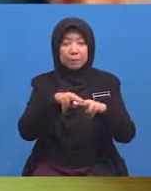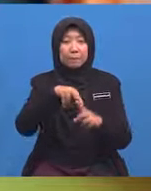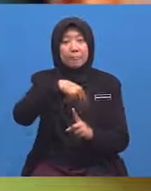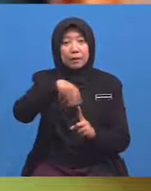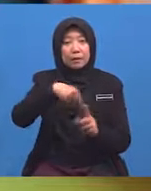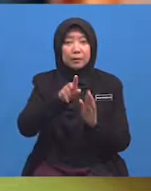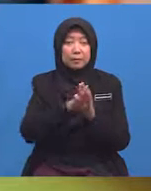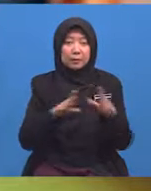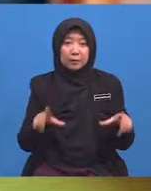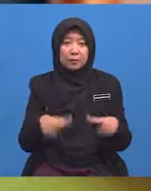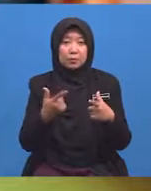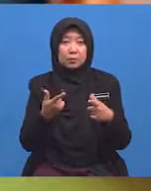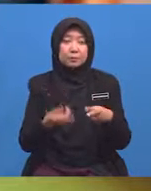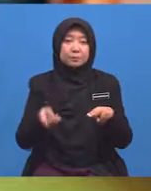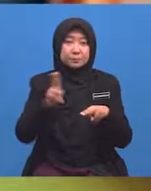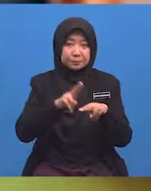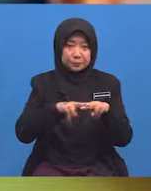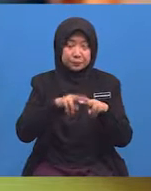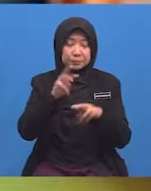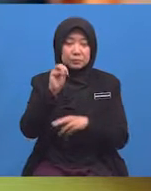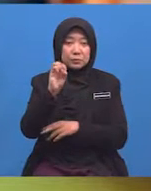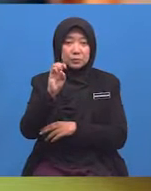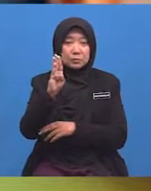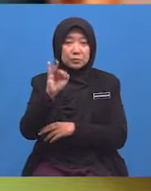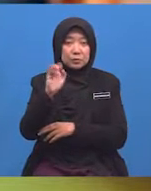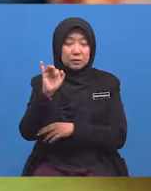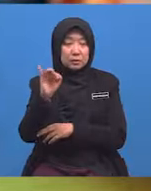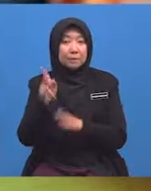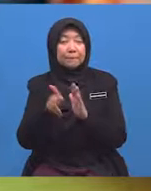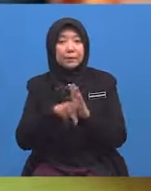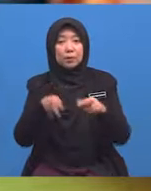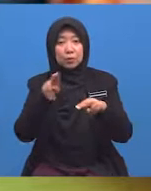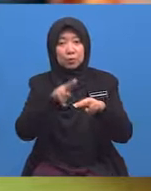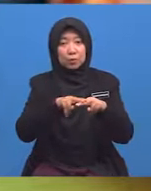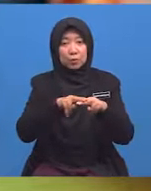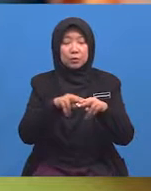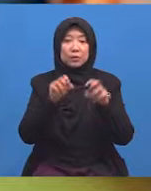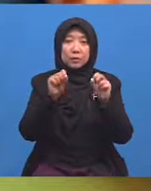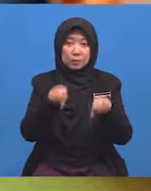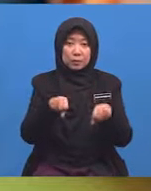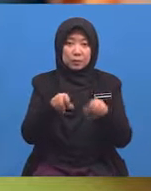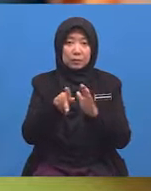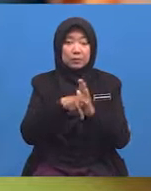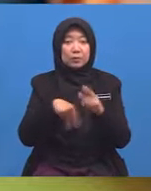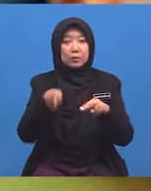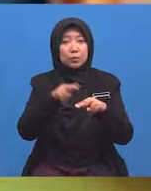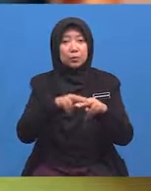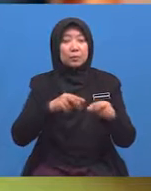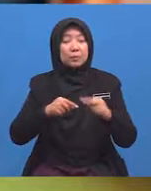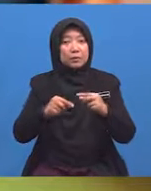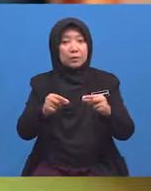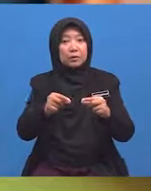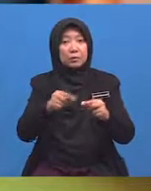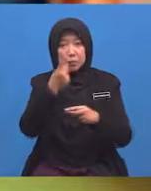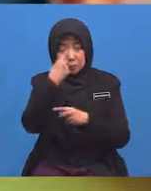Apabila berlaku peningkatan mobiliti penduduk, maka ia membolehkan penduduk bergerak